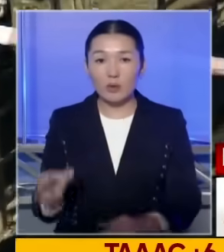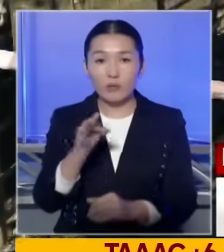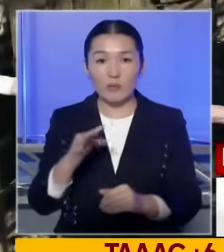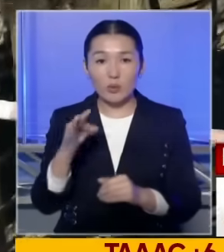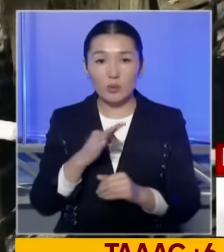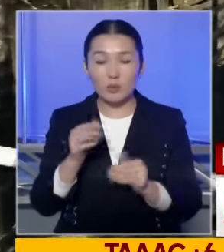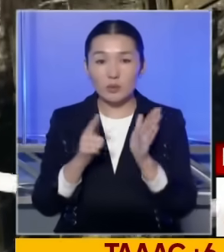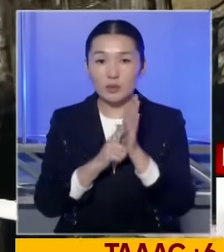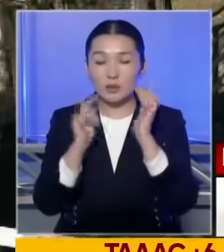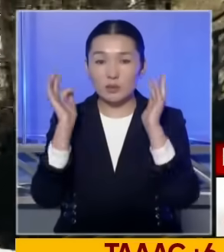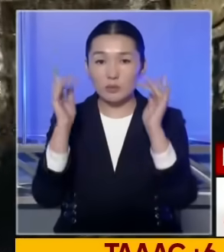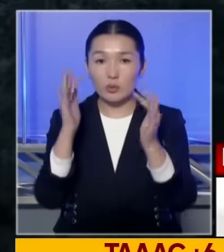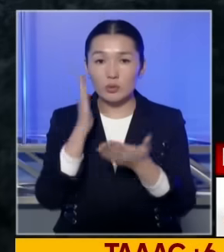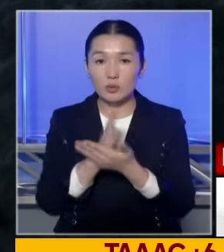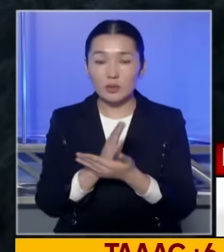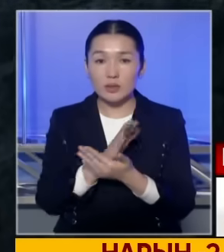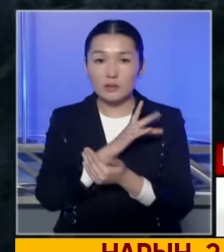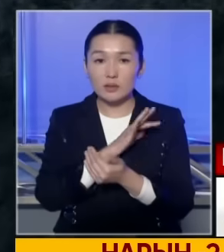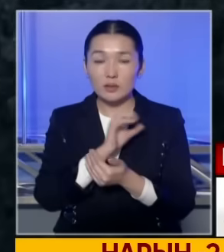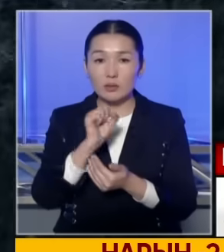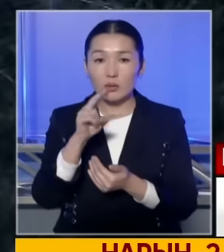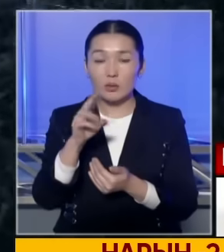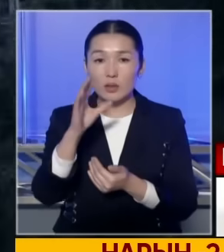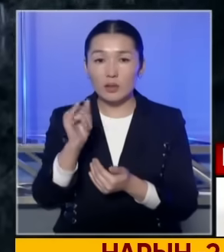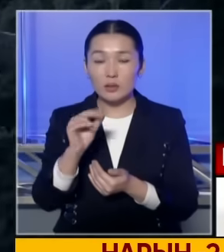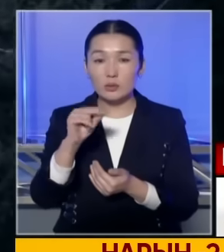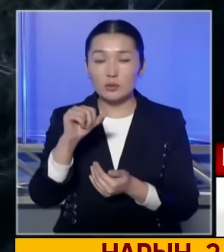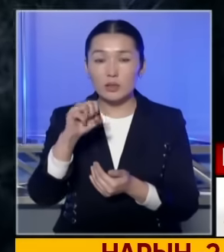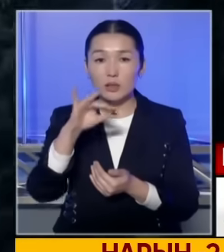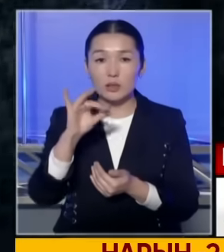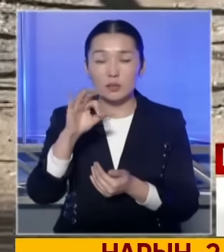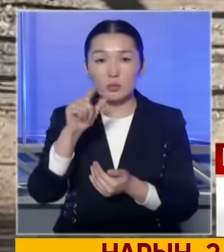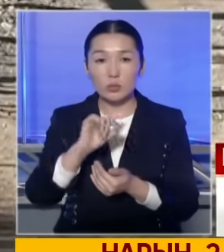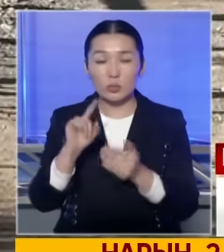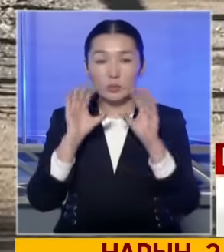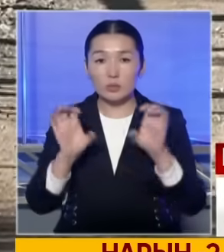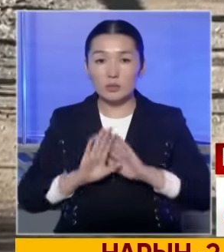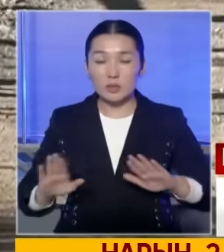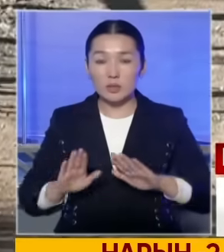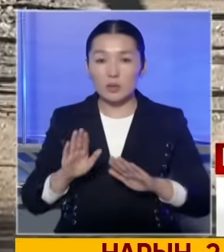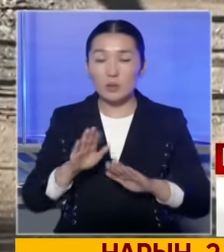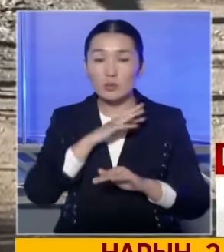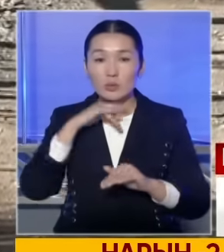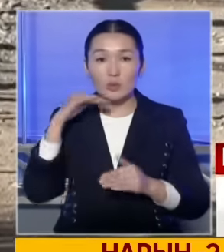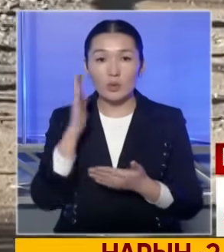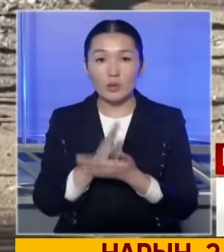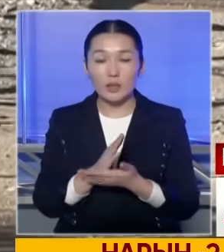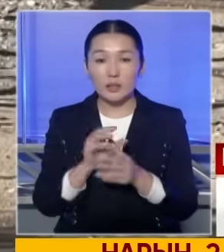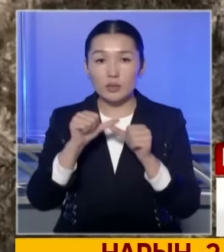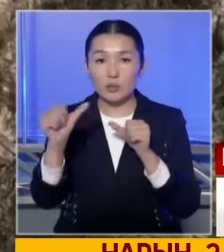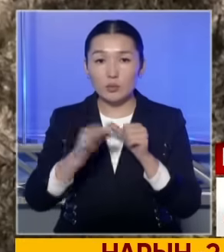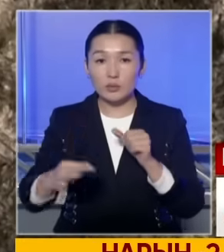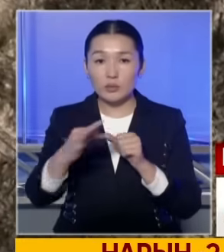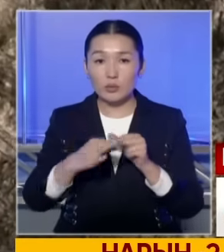аймагында 7 токойчулук бар. Мында Ысык Көл, Аксуу жана Жетөгүз райондорунда мыйзамсыз аракеттер көп катталат. Мындан улам өзгөчө бул